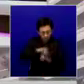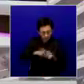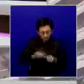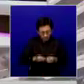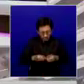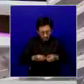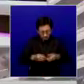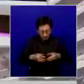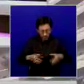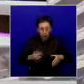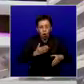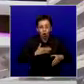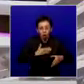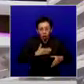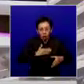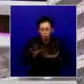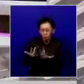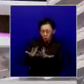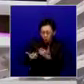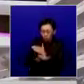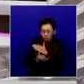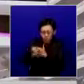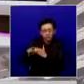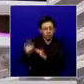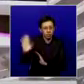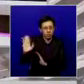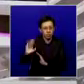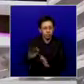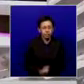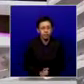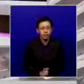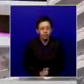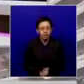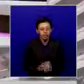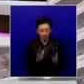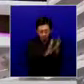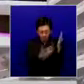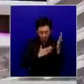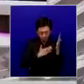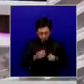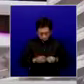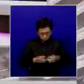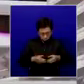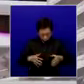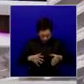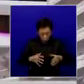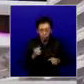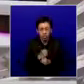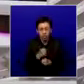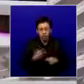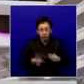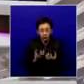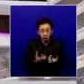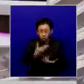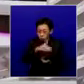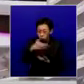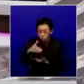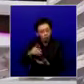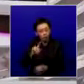จากภายในสิ่งเหล่านี้มันทำยากมากในยามปกติแต่ในยามนี้ส่งออกเลี่ยงแน่น